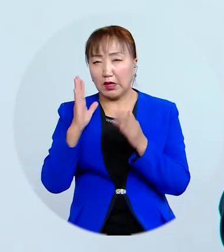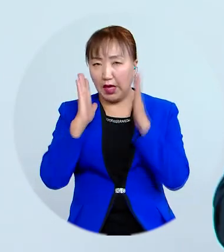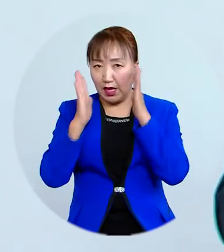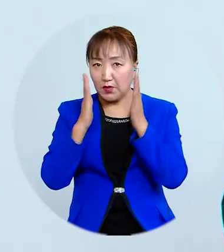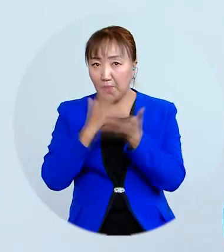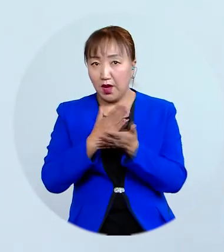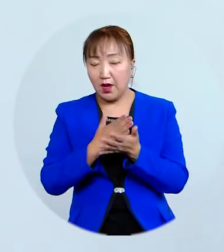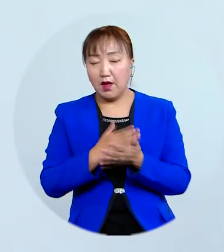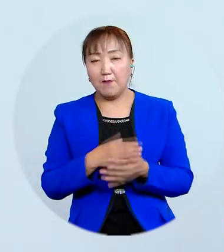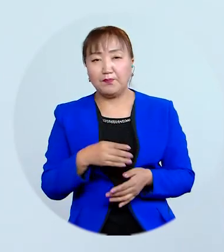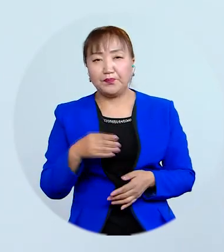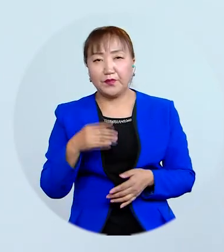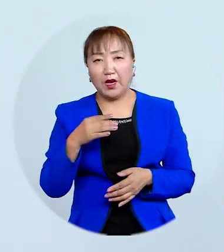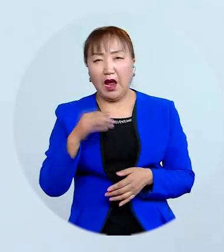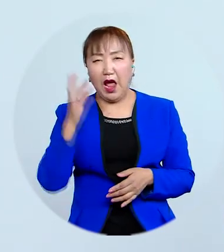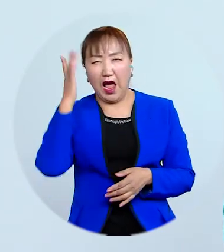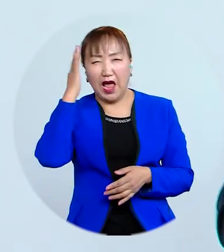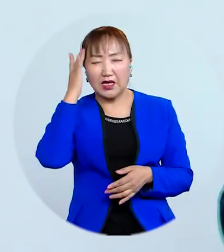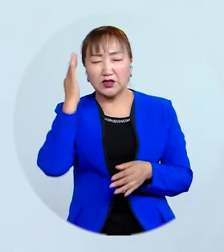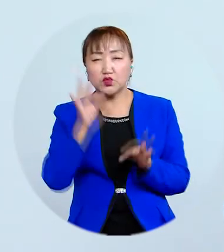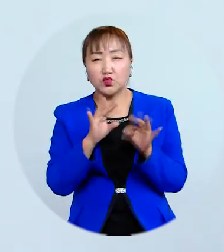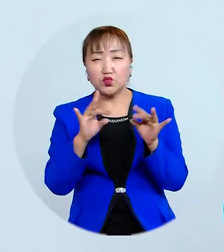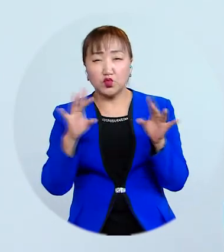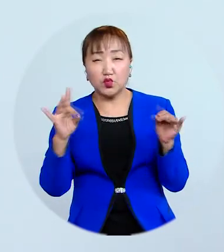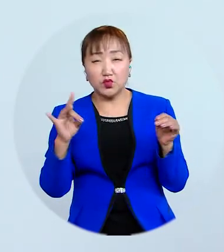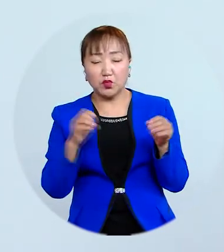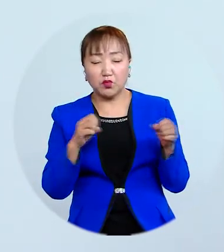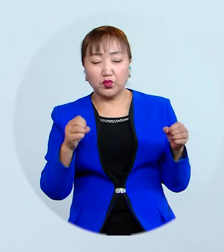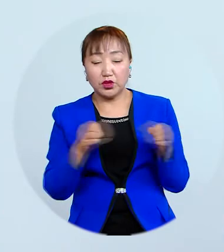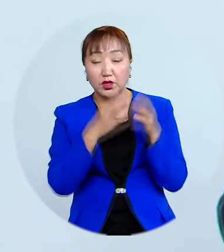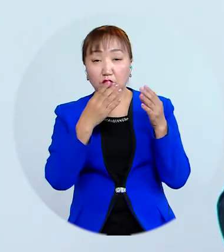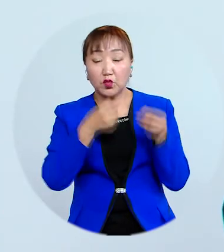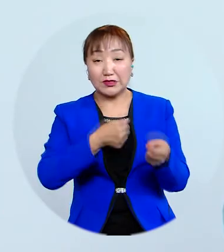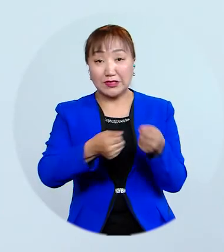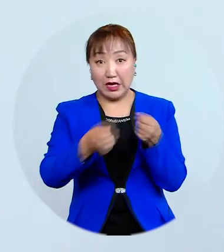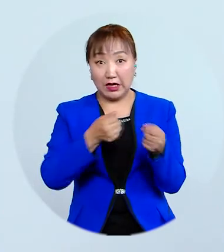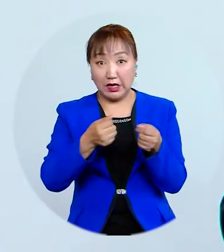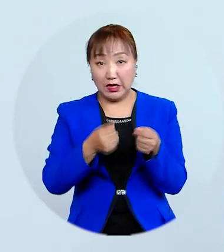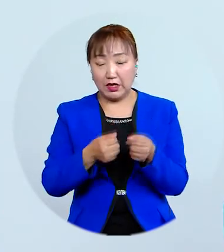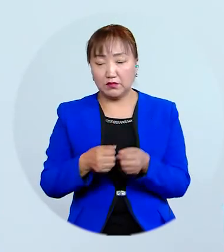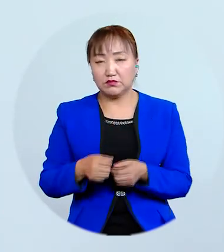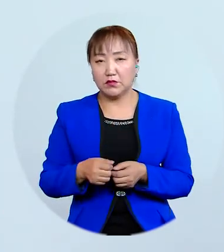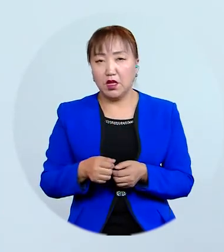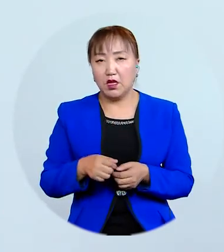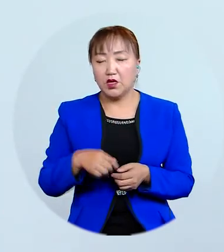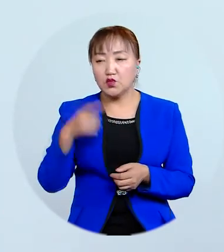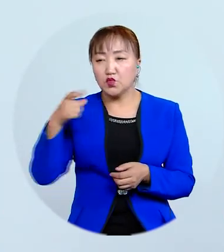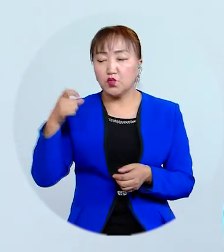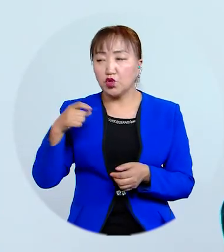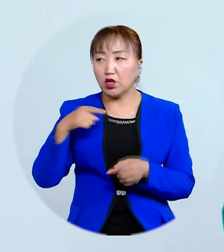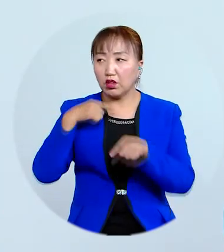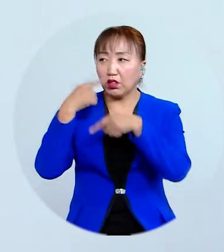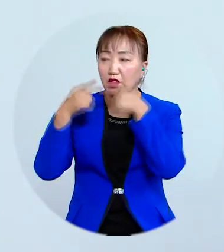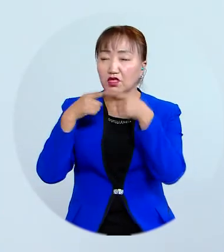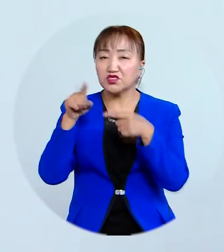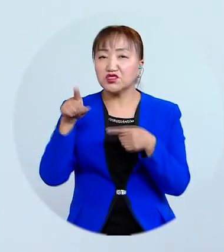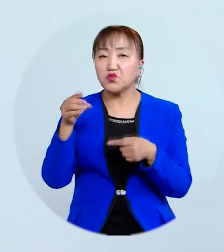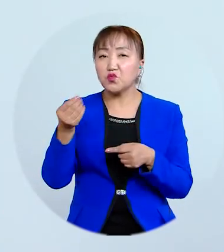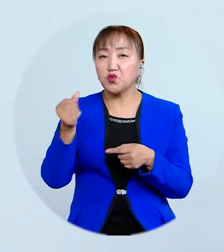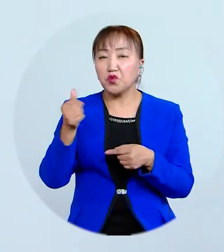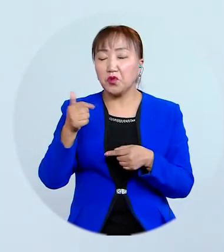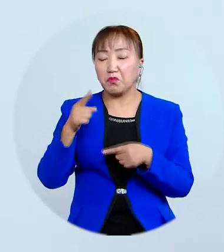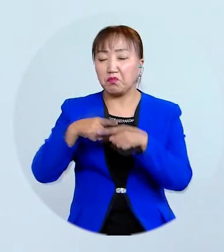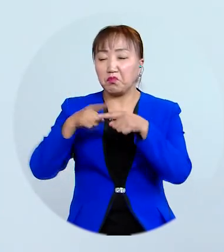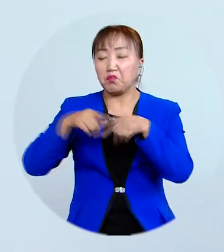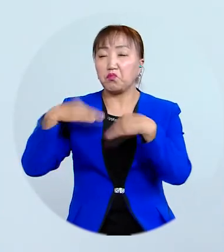болно, үнд цаас байж болно, тэ эсвэл зүгээр одоо хоорондоо хүмүүс яриад мөнгө чинь гэж хөсгөнч гэдэг юм уу, тэ маш олон юм